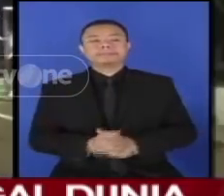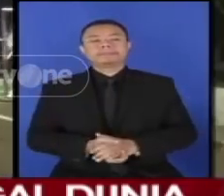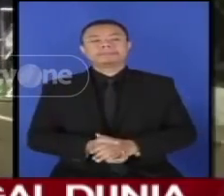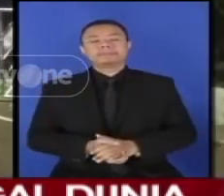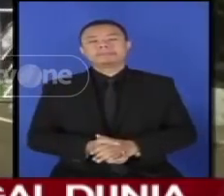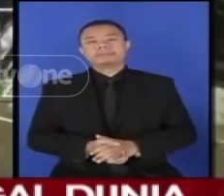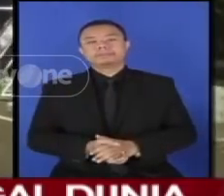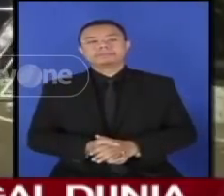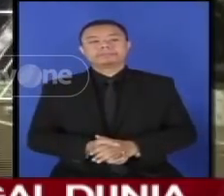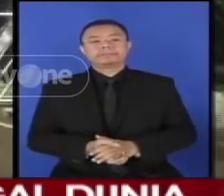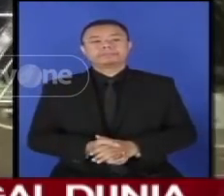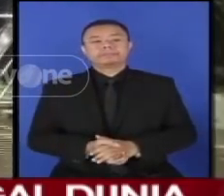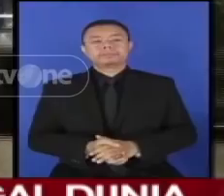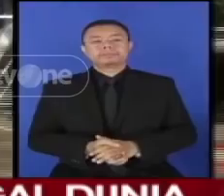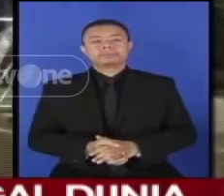hai hai